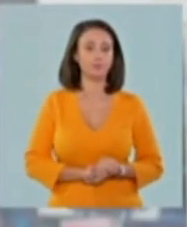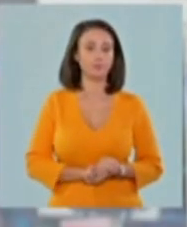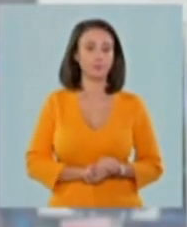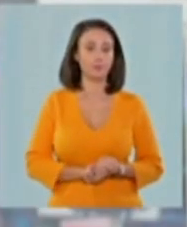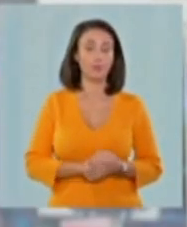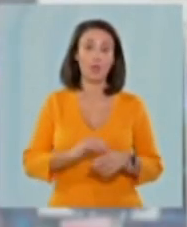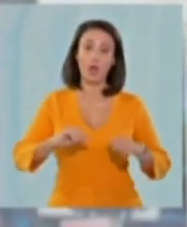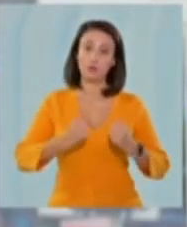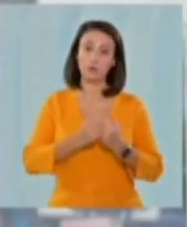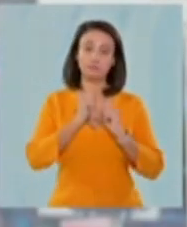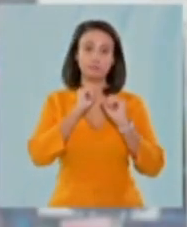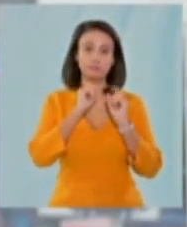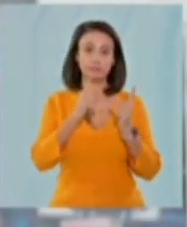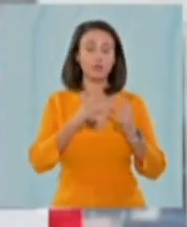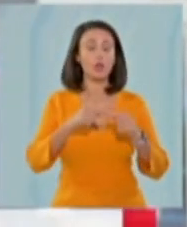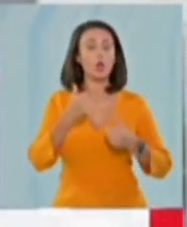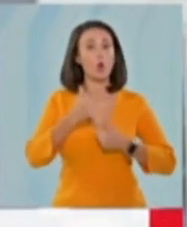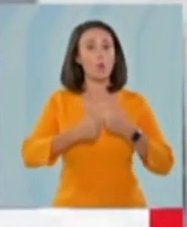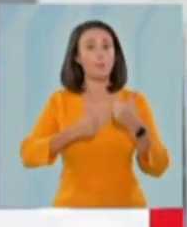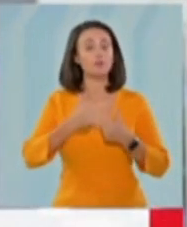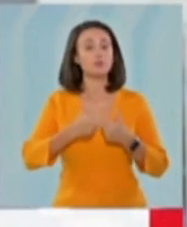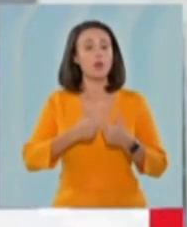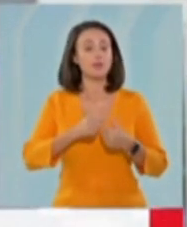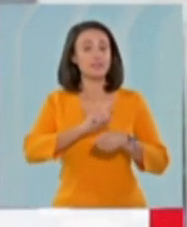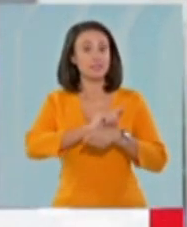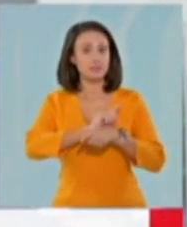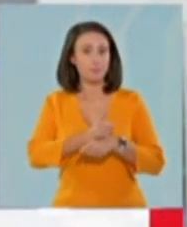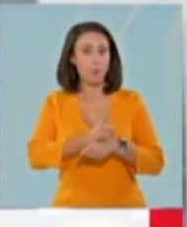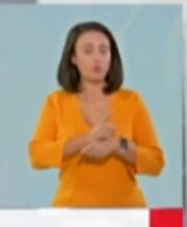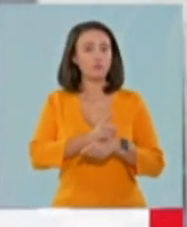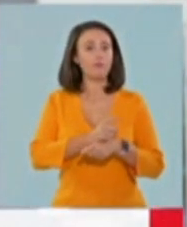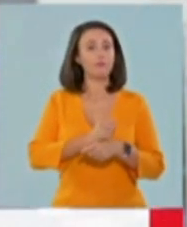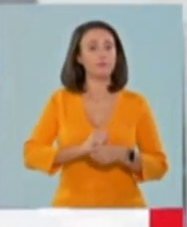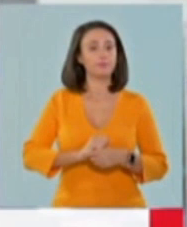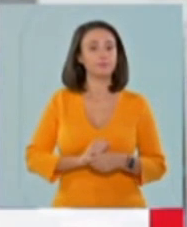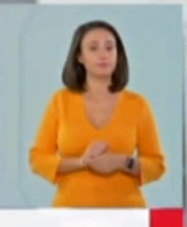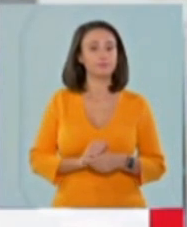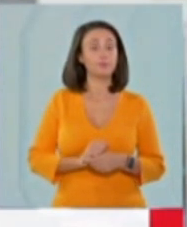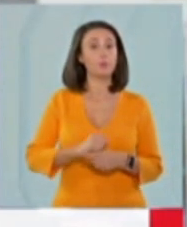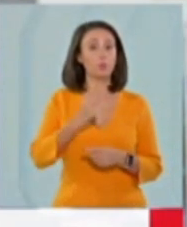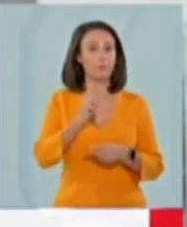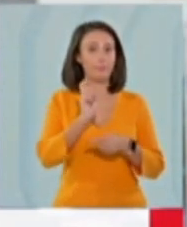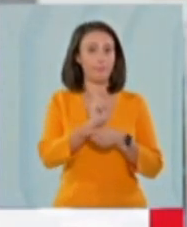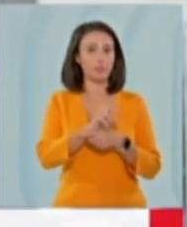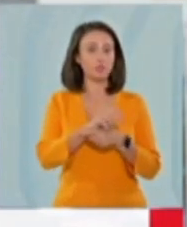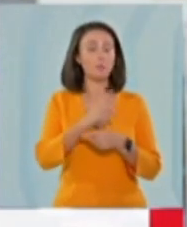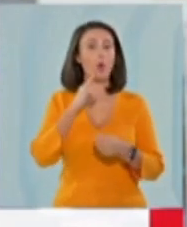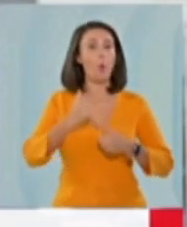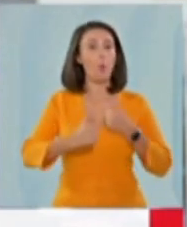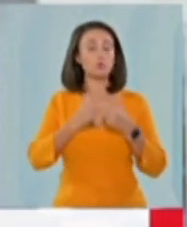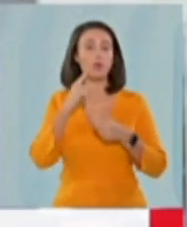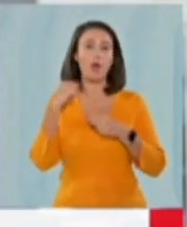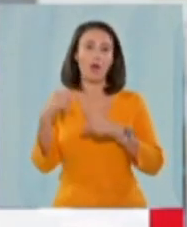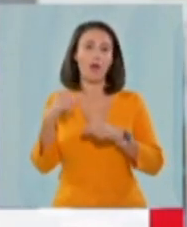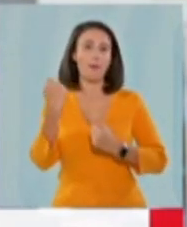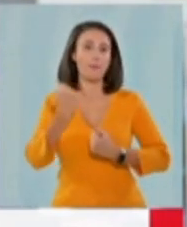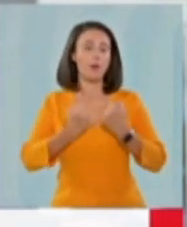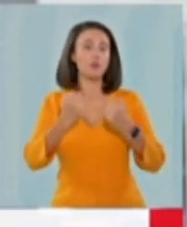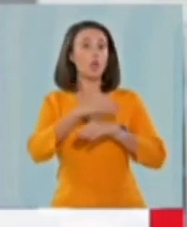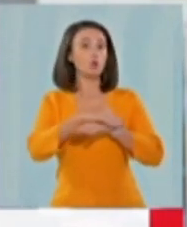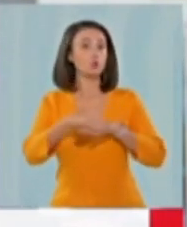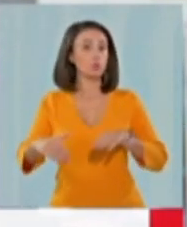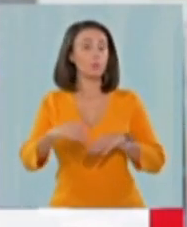Accident spectaculos la competiția sportivă viteză în coastă, trofeul Câmpul Lung 500. Unul dintre participanții la concurs a ieșit cu mașina de pe